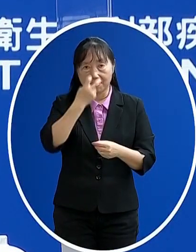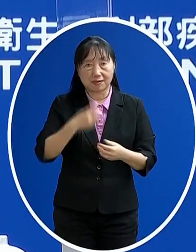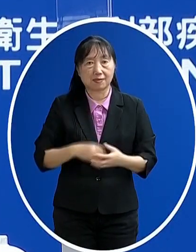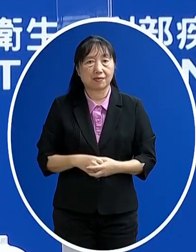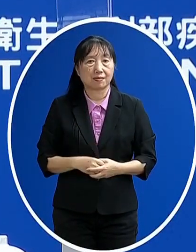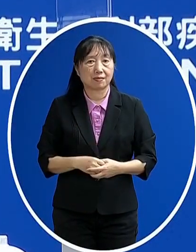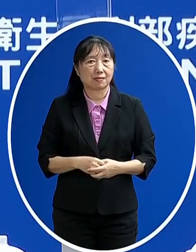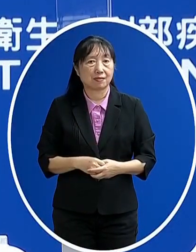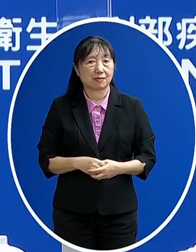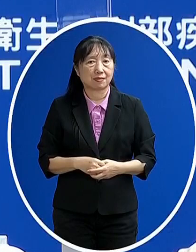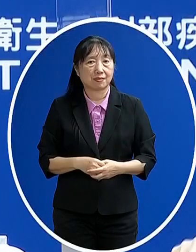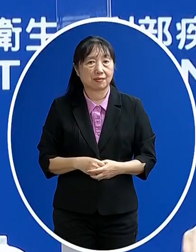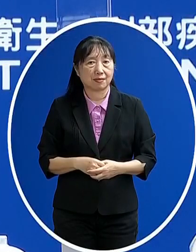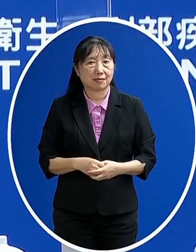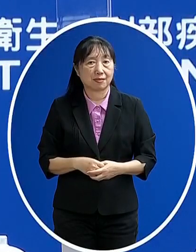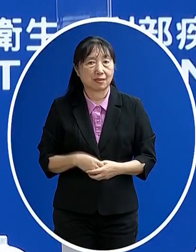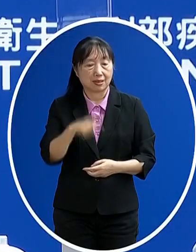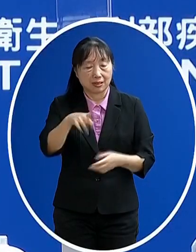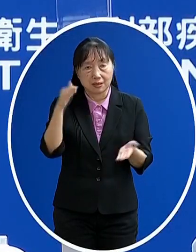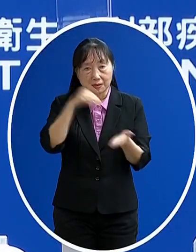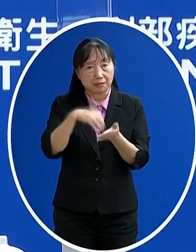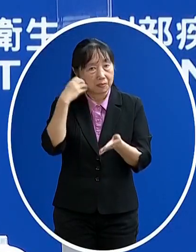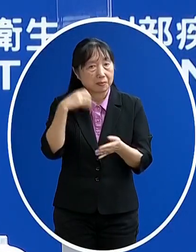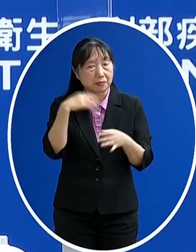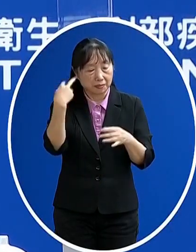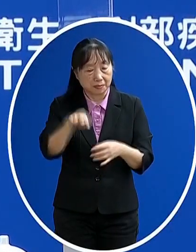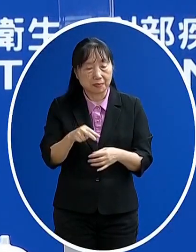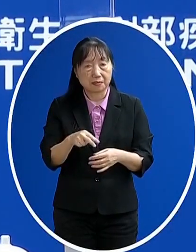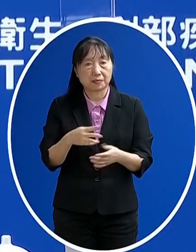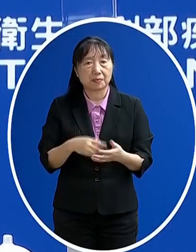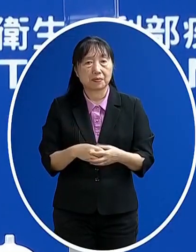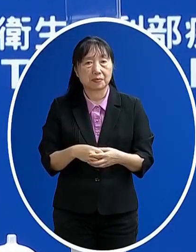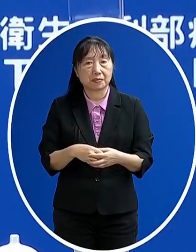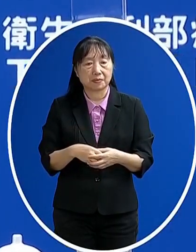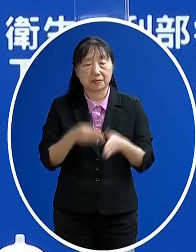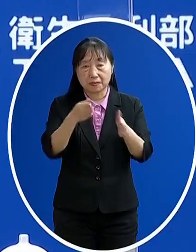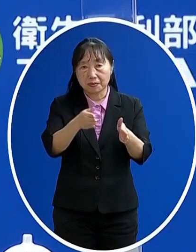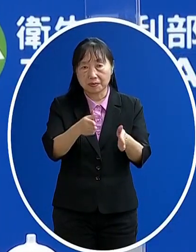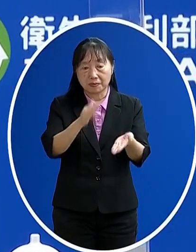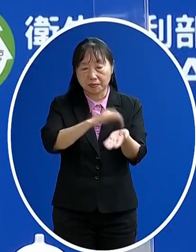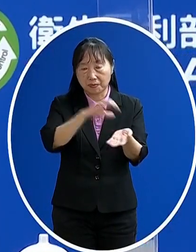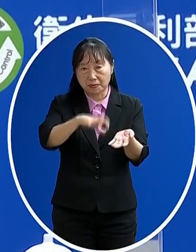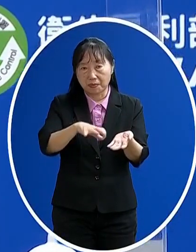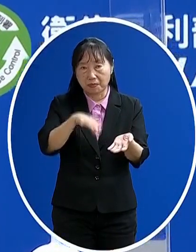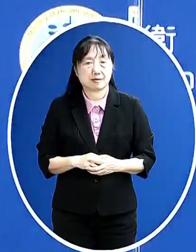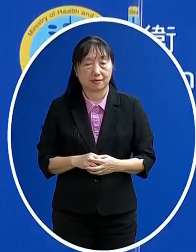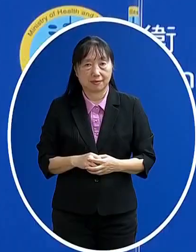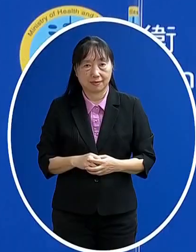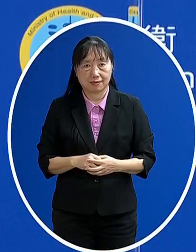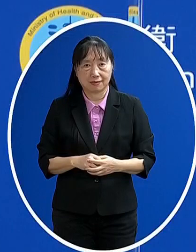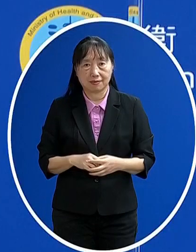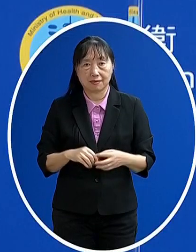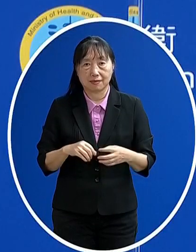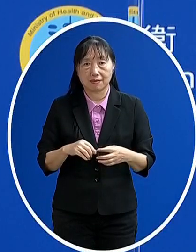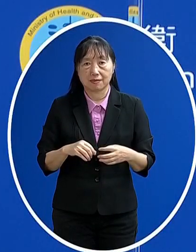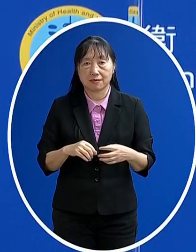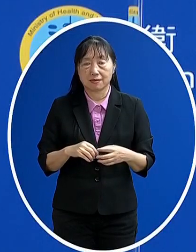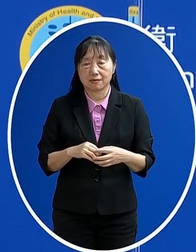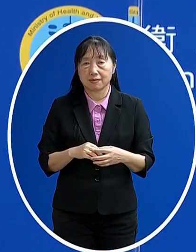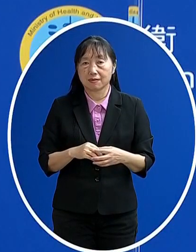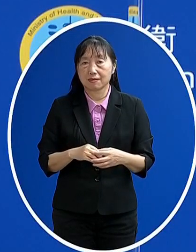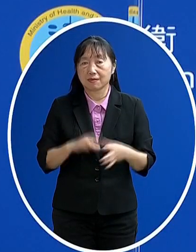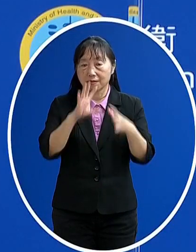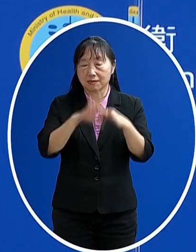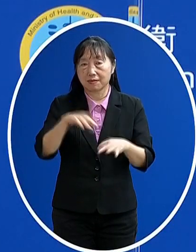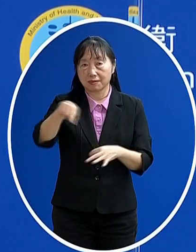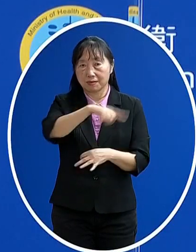查跟它的结果那我们再来做全院的扩大裁剪。 基于说，大